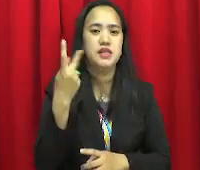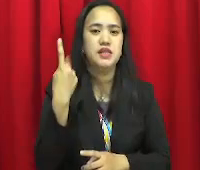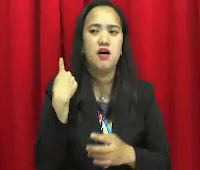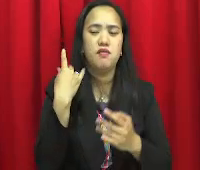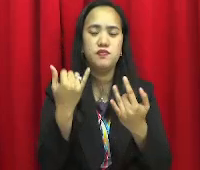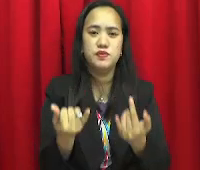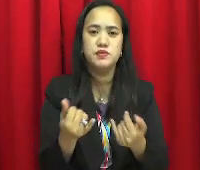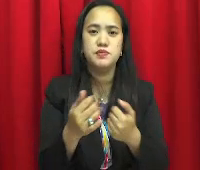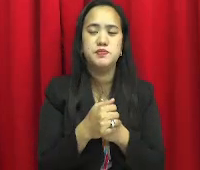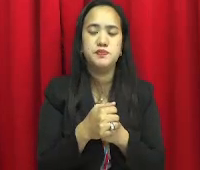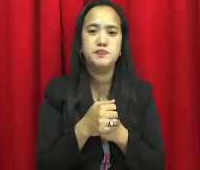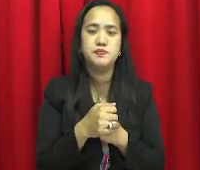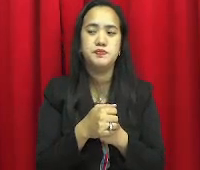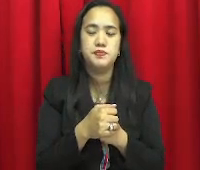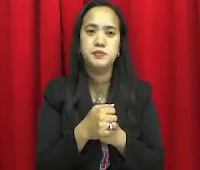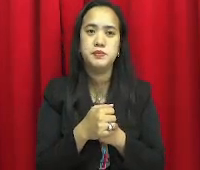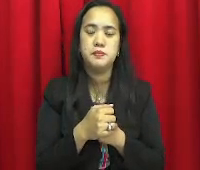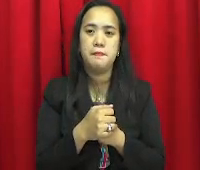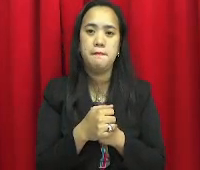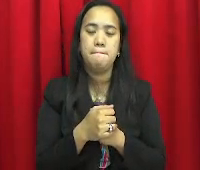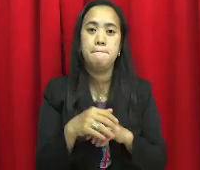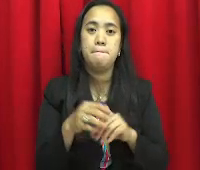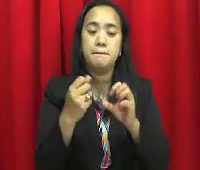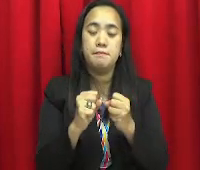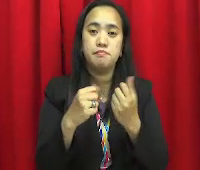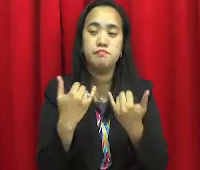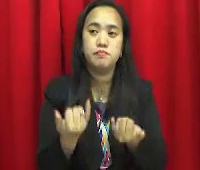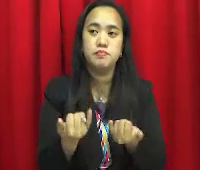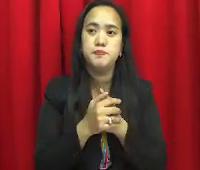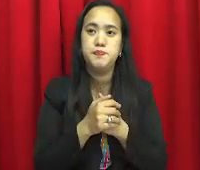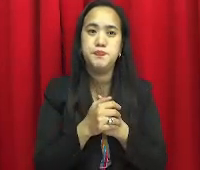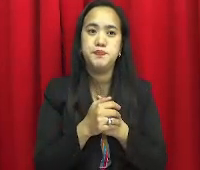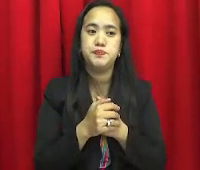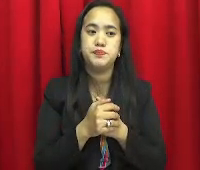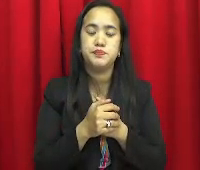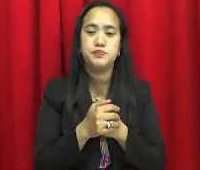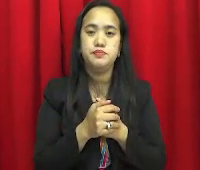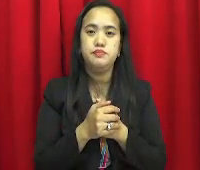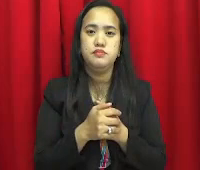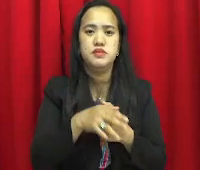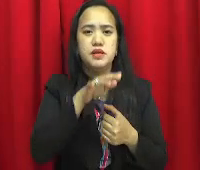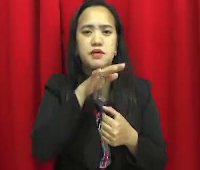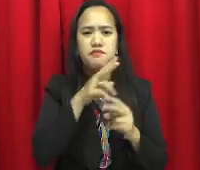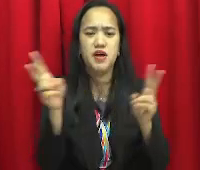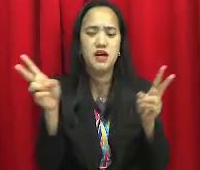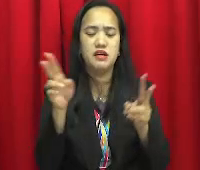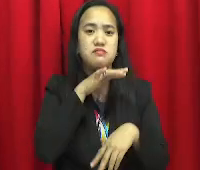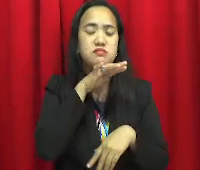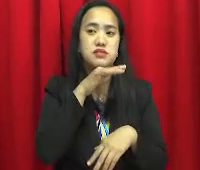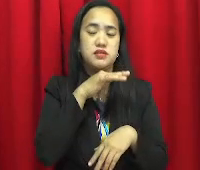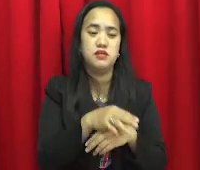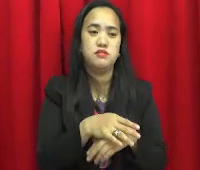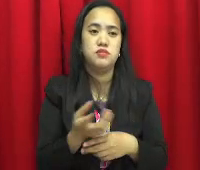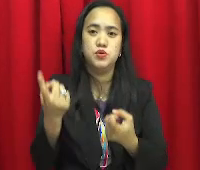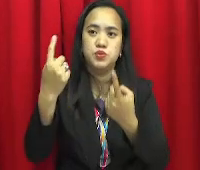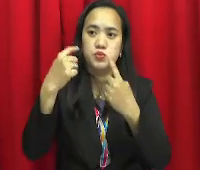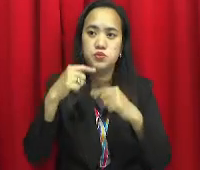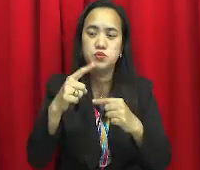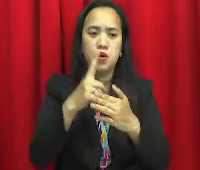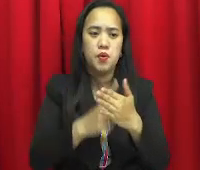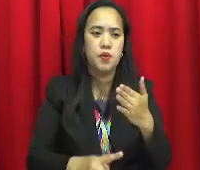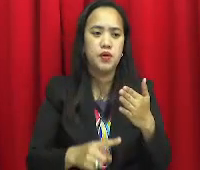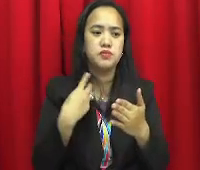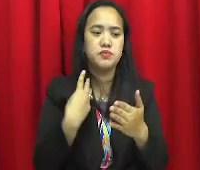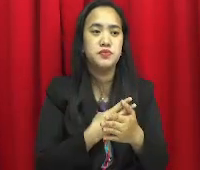inyong mga asawa. You see? So, akalain mo, pagod na pagod yung asawa nyo, nag-iisip pa kung anong bag ang bibili